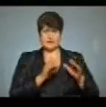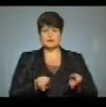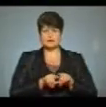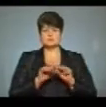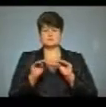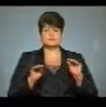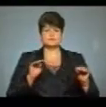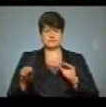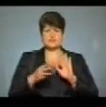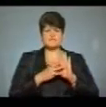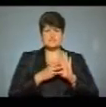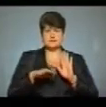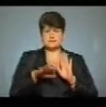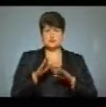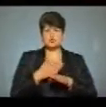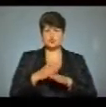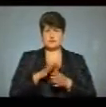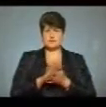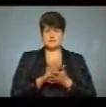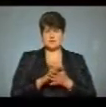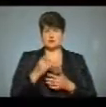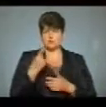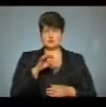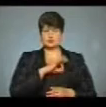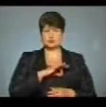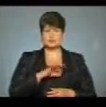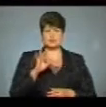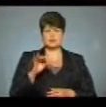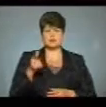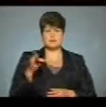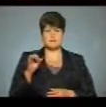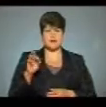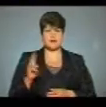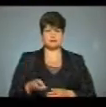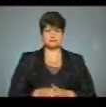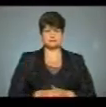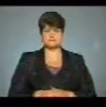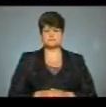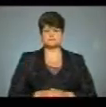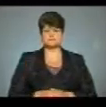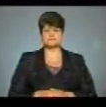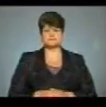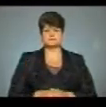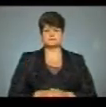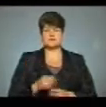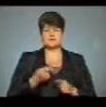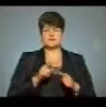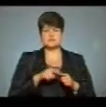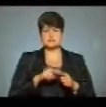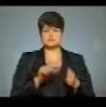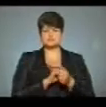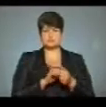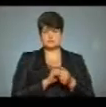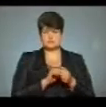8 майданчиків для сортування сміття. Одним із них користується Олена Гром'як. Це в нас контейнер для паперу. Ми